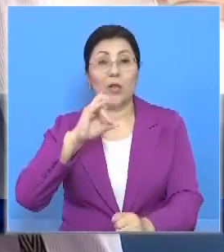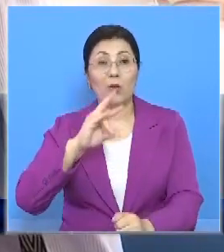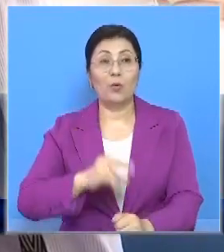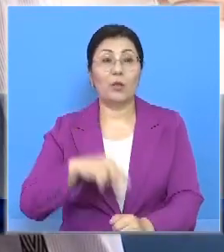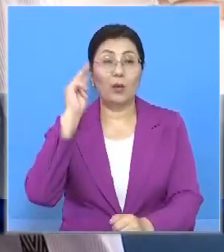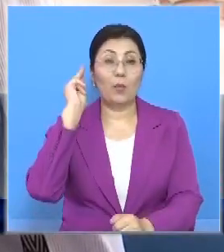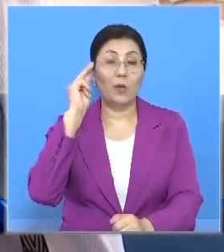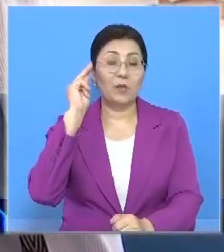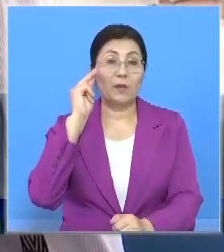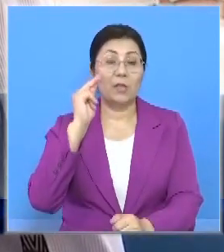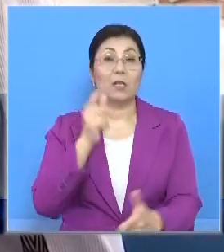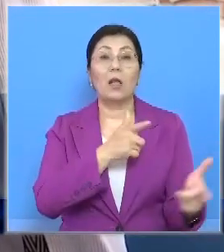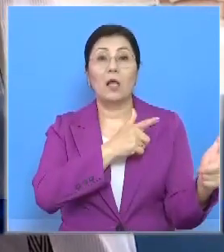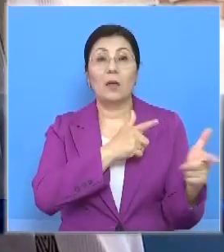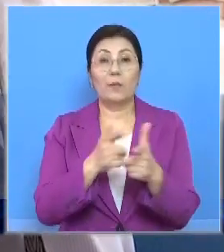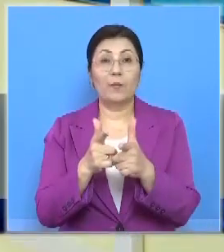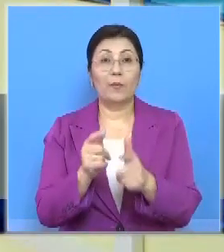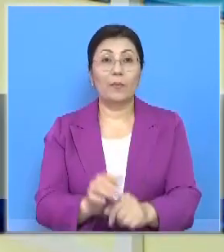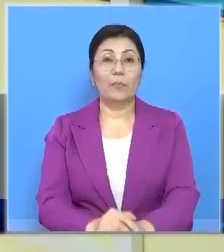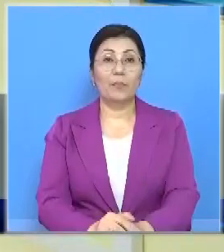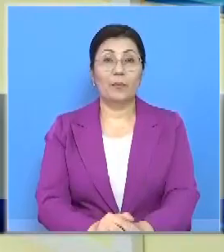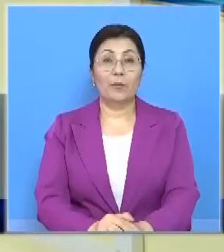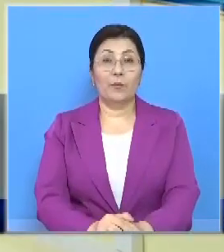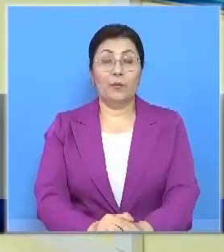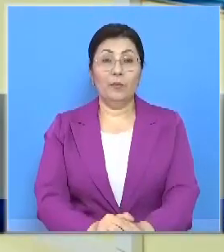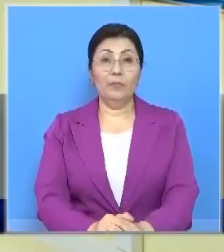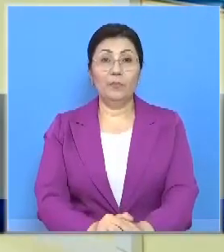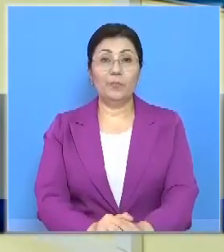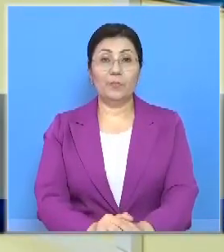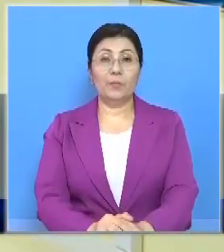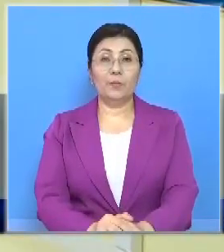семинарынан өтіп дайындығын пысықтады. Нұрболат Қуантайұлы, Досжан Жасланов, Ақтөбе телеарнасы.